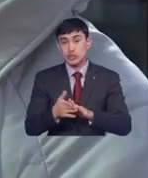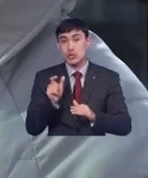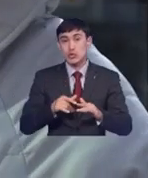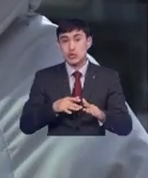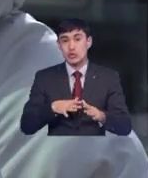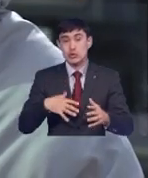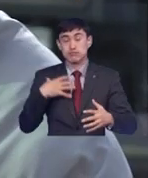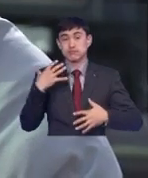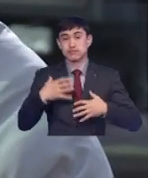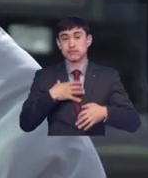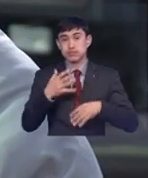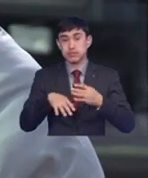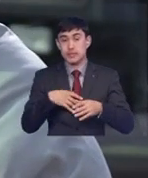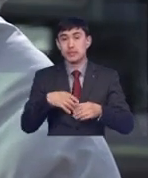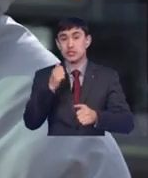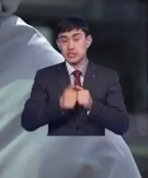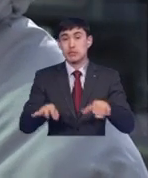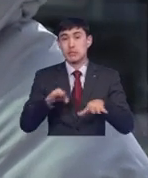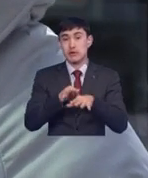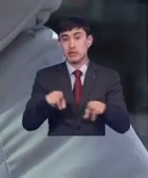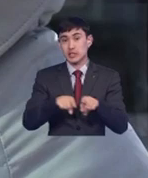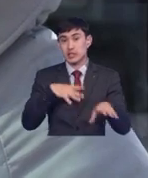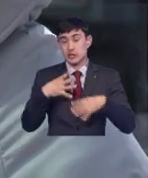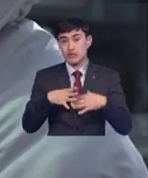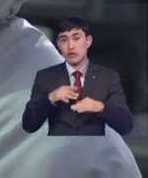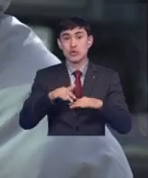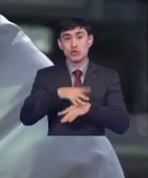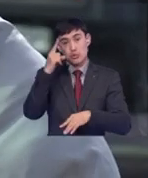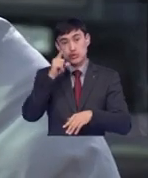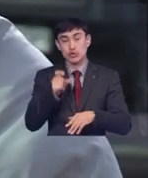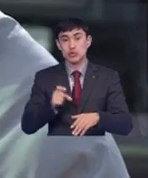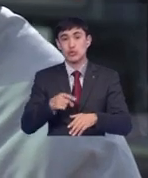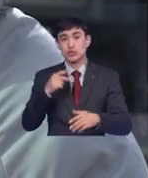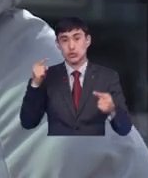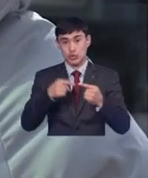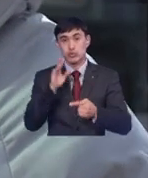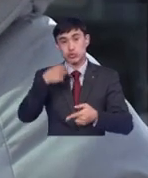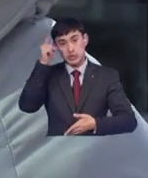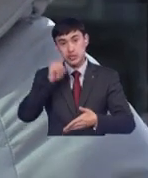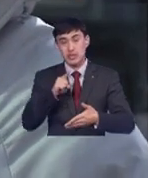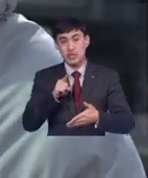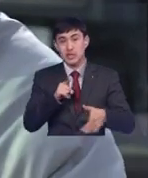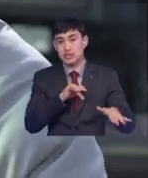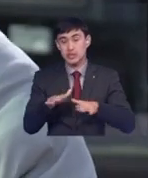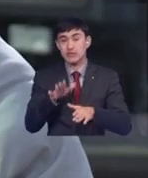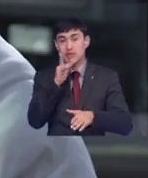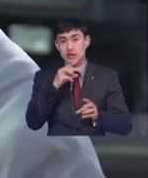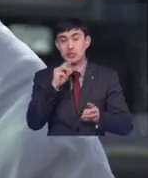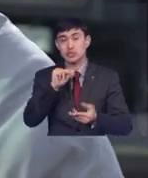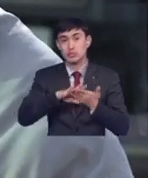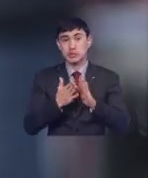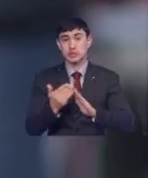люди поддаются панике. Если часто проводить такого рода тренировки, то, думаю, люди уже точно будут знать алгоритм действий во время